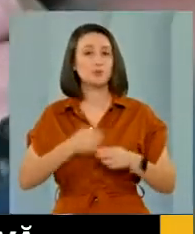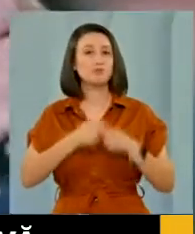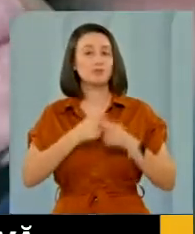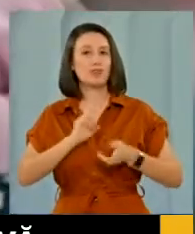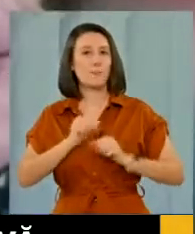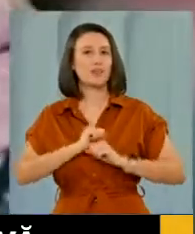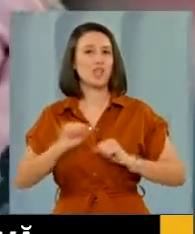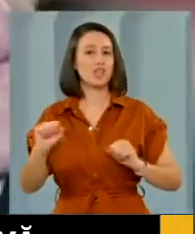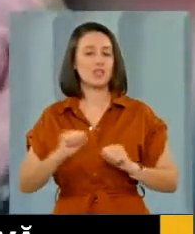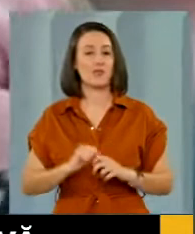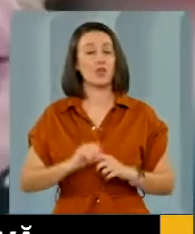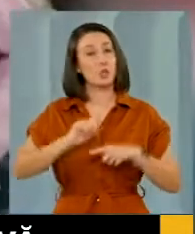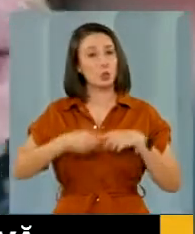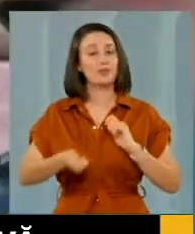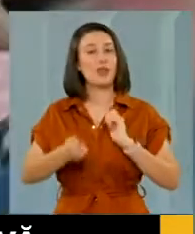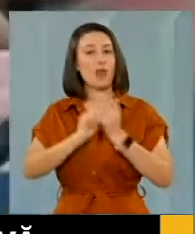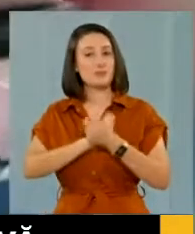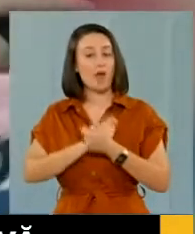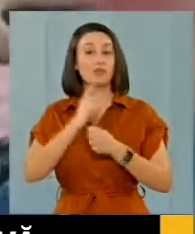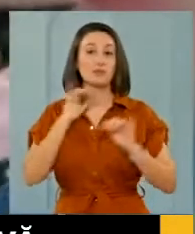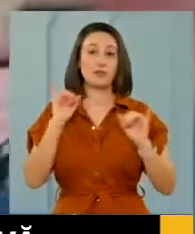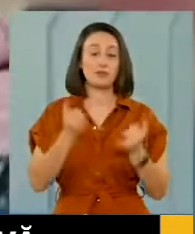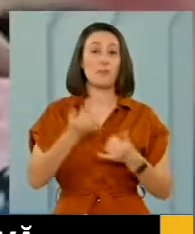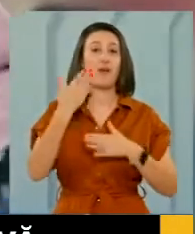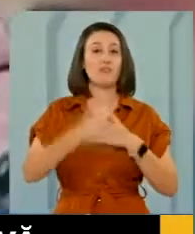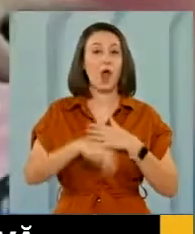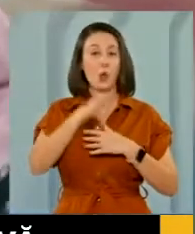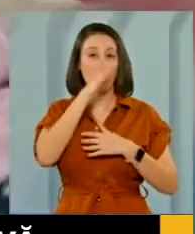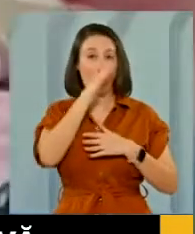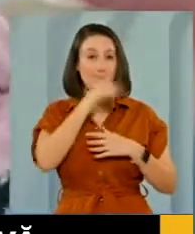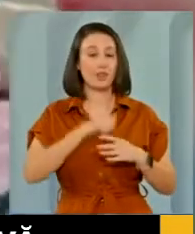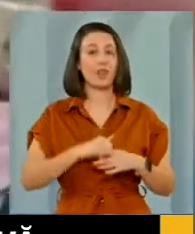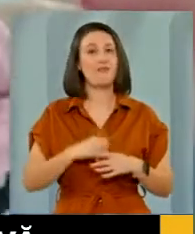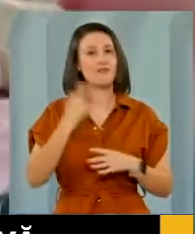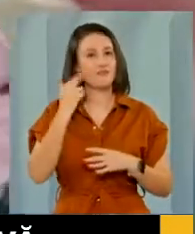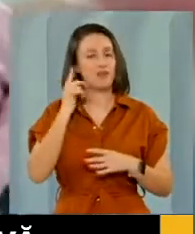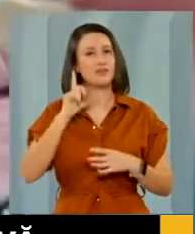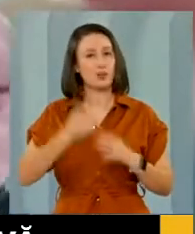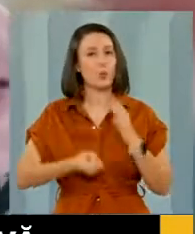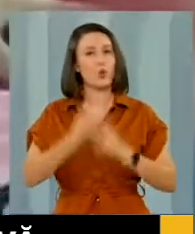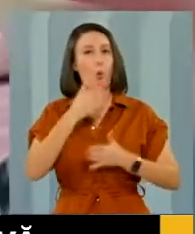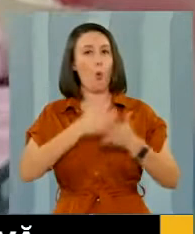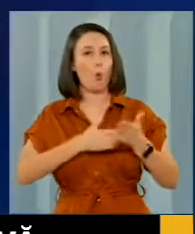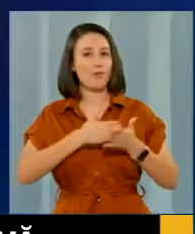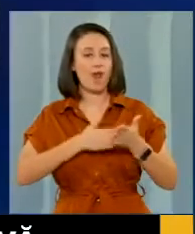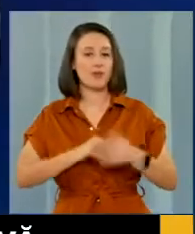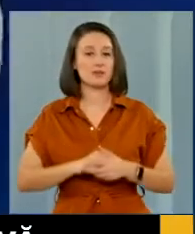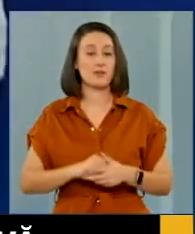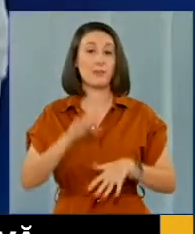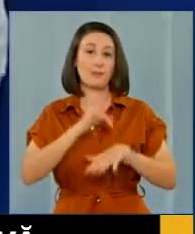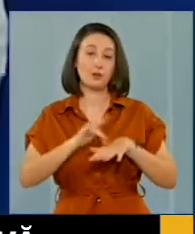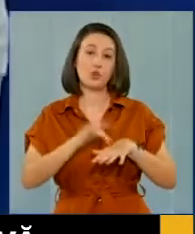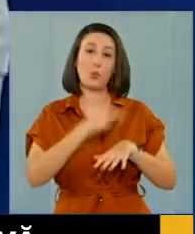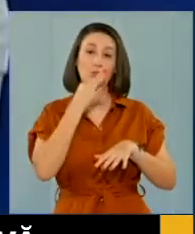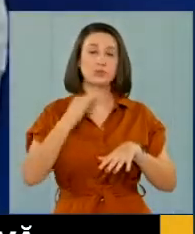de terapie intensivă după transplantul care a avut loc la finalul lunii aprilie micuțe avut nevoie de o nouă intervenție chirurgicală medicii